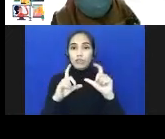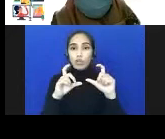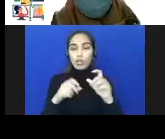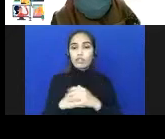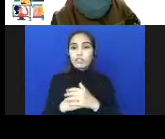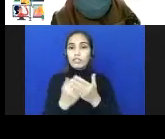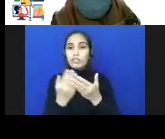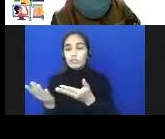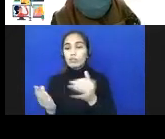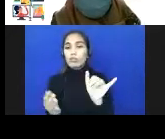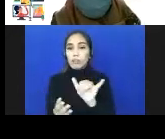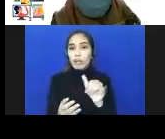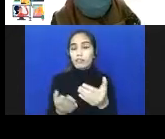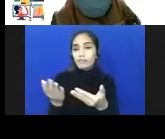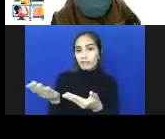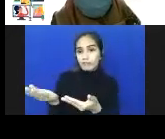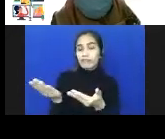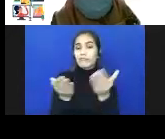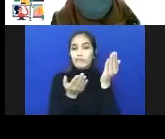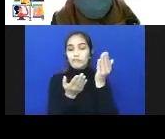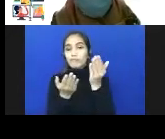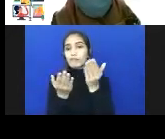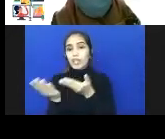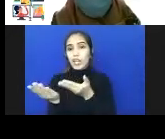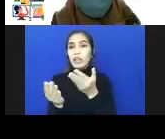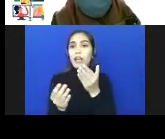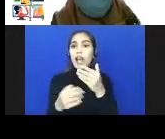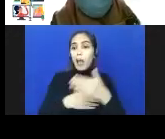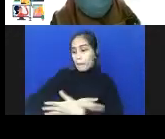Ini juga sama saat praktek klinis untuk bayi muda.